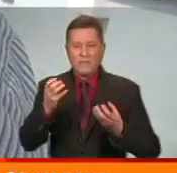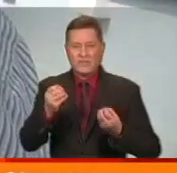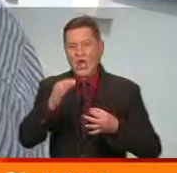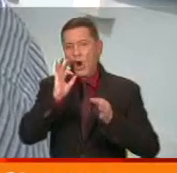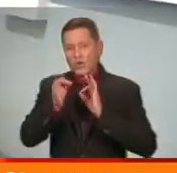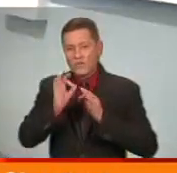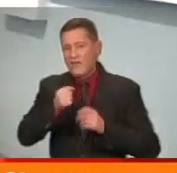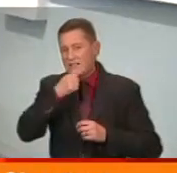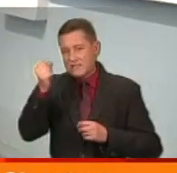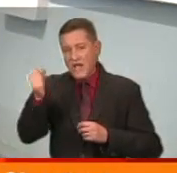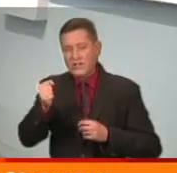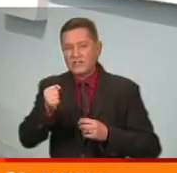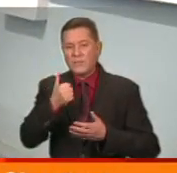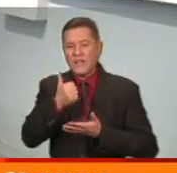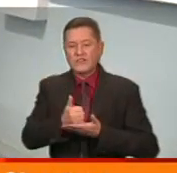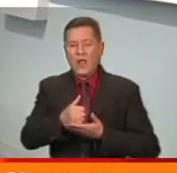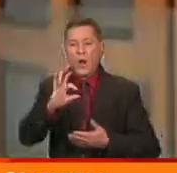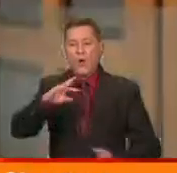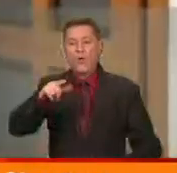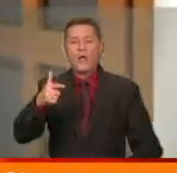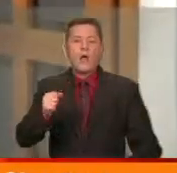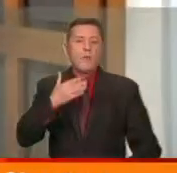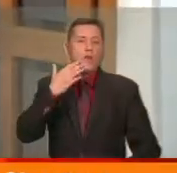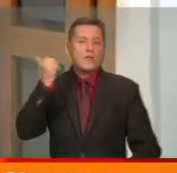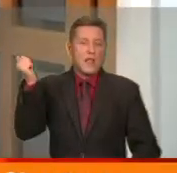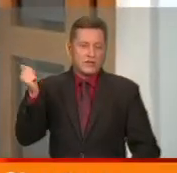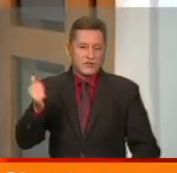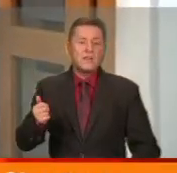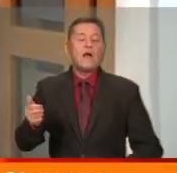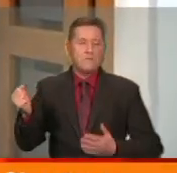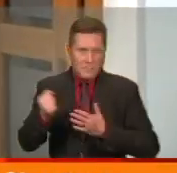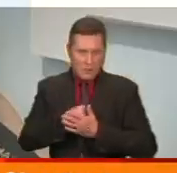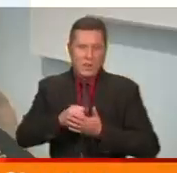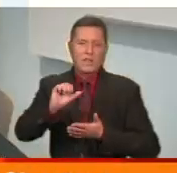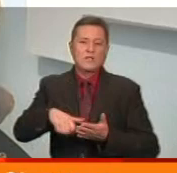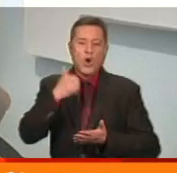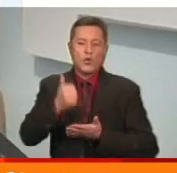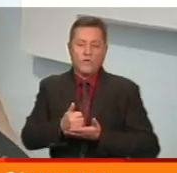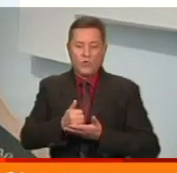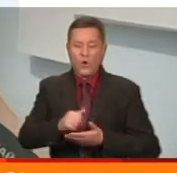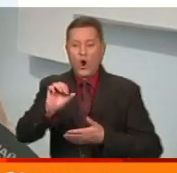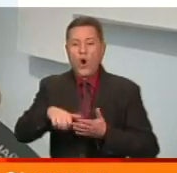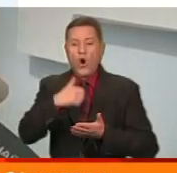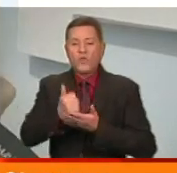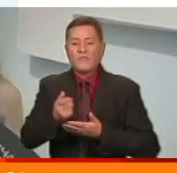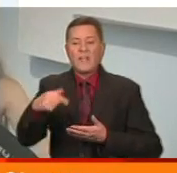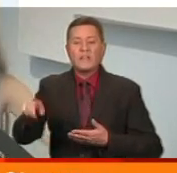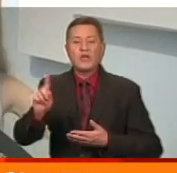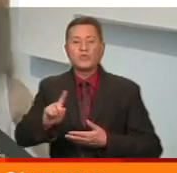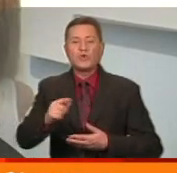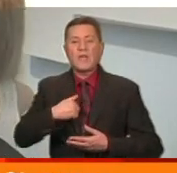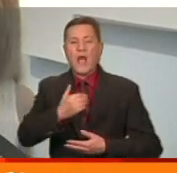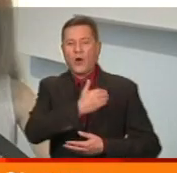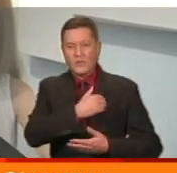консультуватись старшим начальством. Та Ольга ж нарешті відчула полегшення, адже домоглася головного. Головне те, що я і